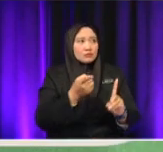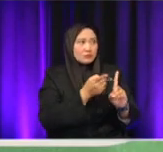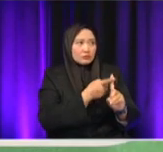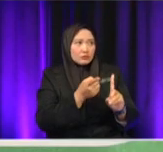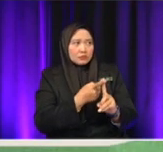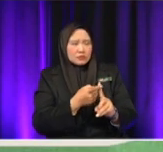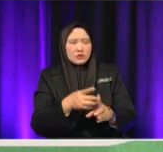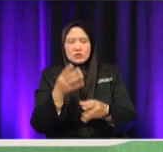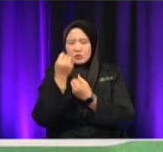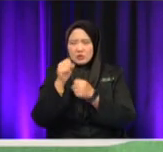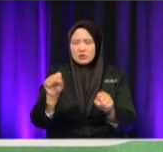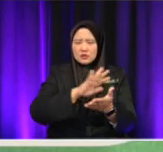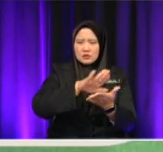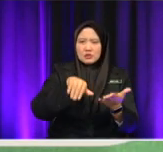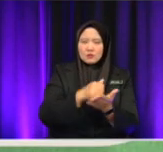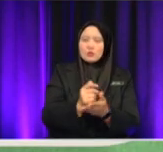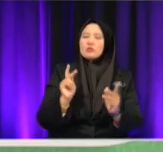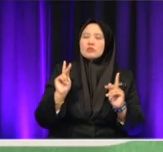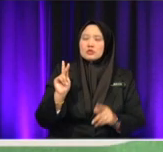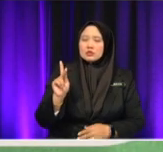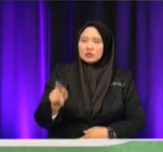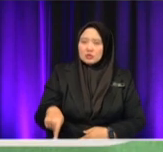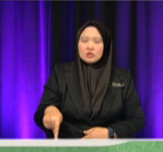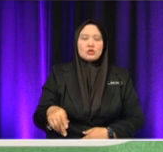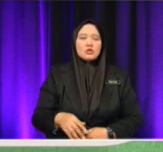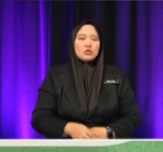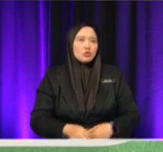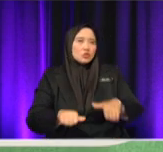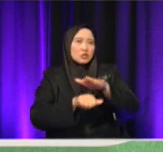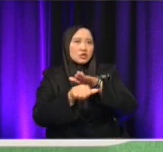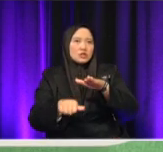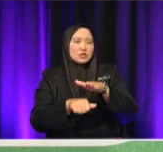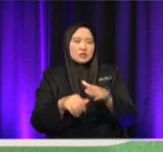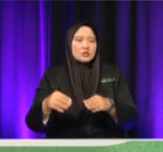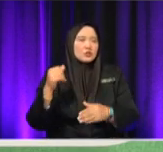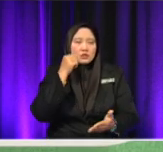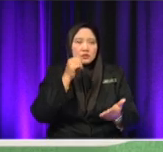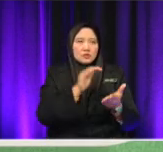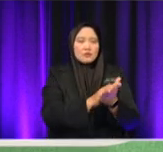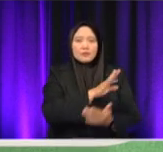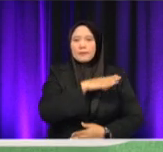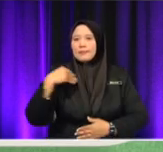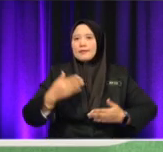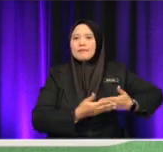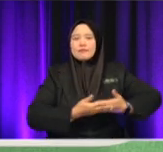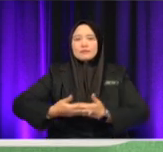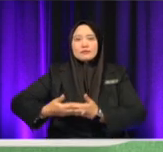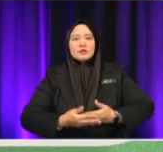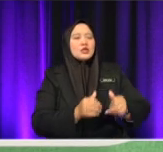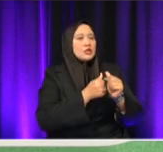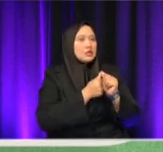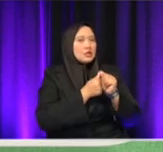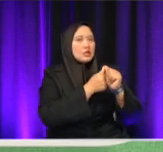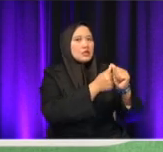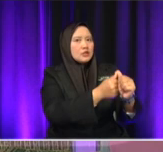segala keperluan asas untuk istri dan anak-anak mengikut kemampuan suami oke di sini ya kita dapat lihat